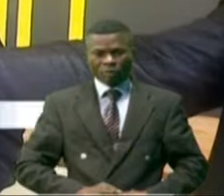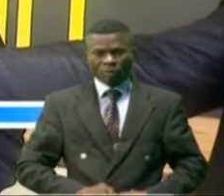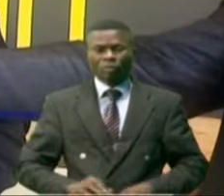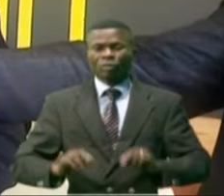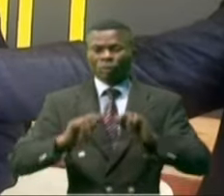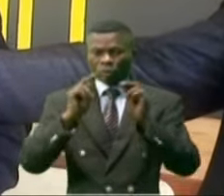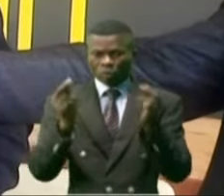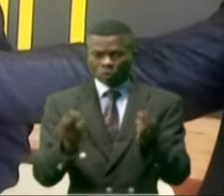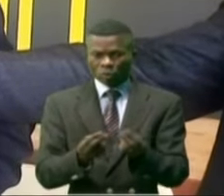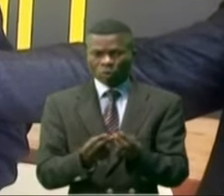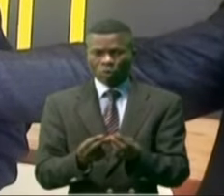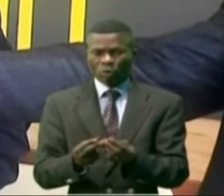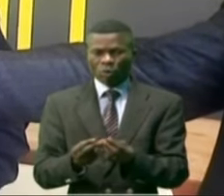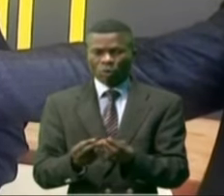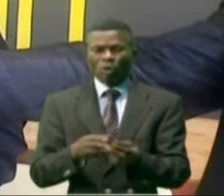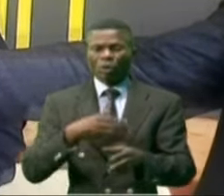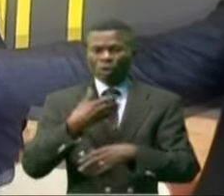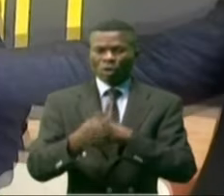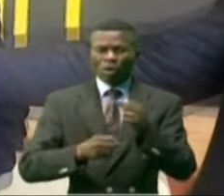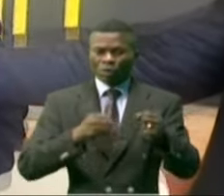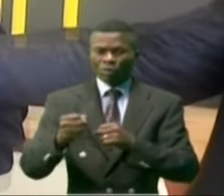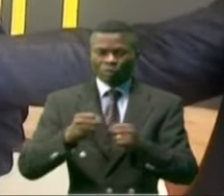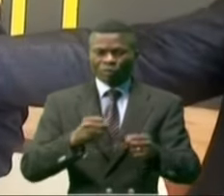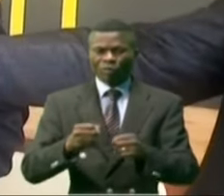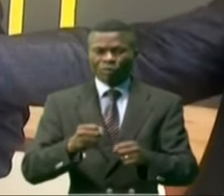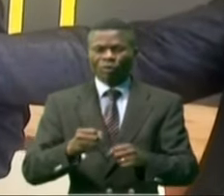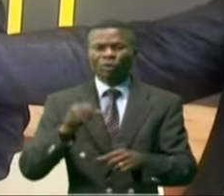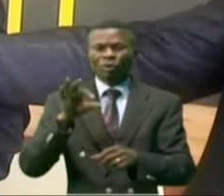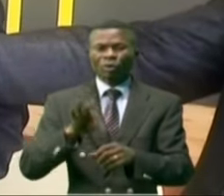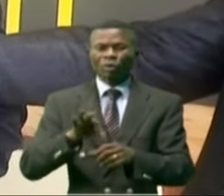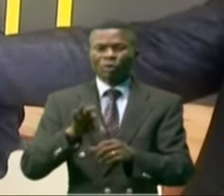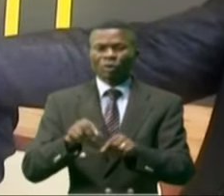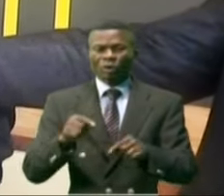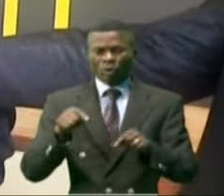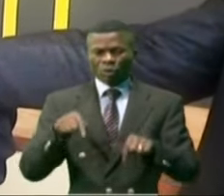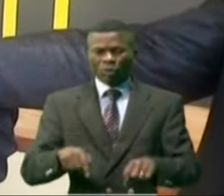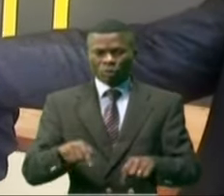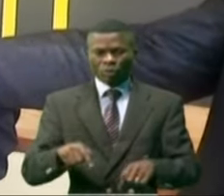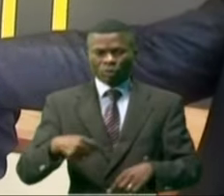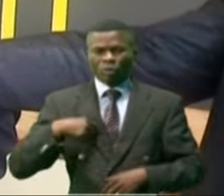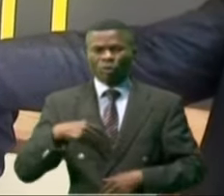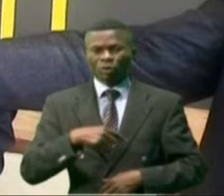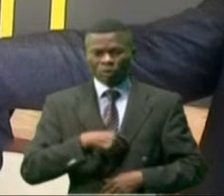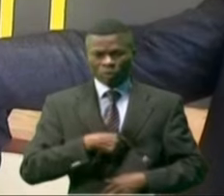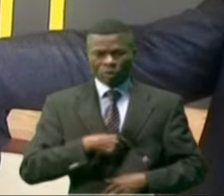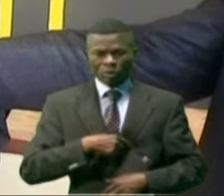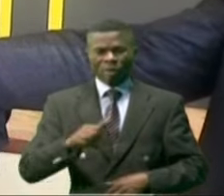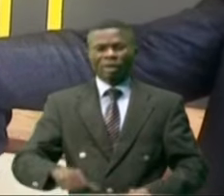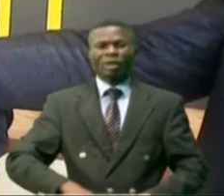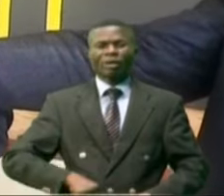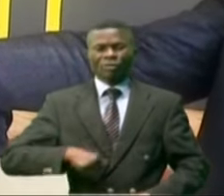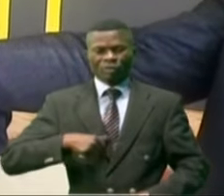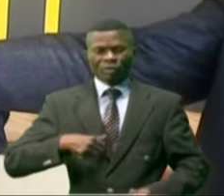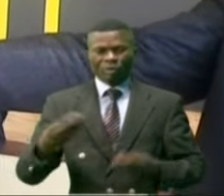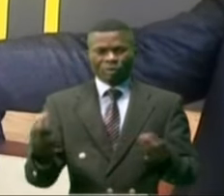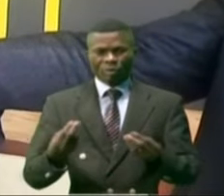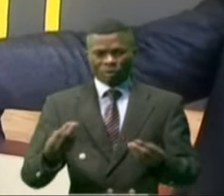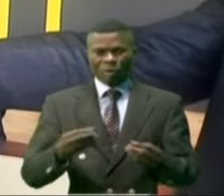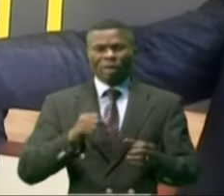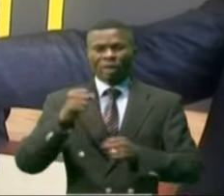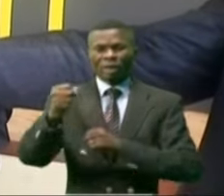avons combattu la dictature et au jour d'aujourd'hui, nous sommes fiers parce que le